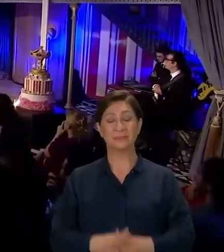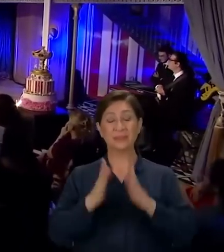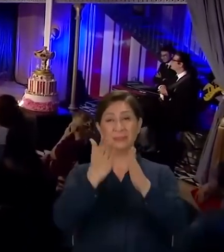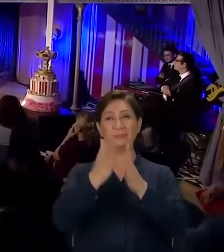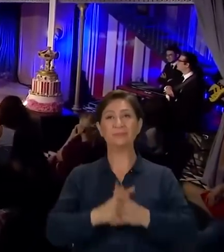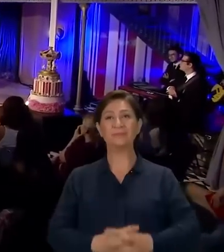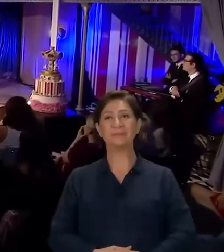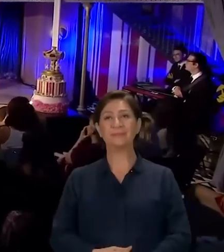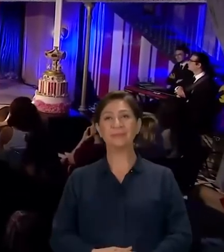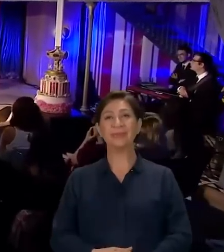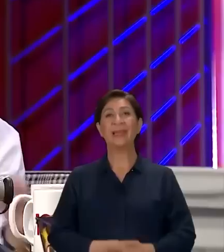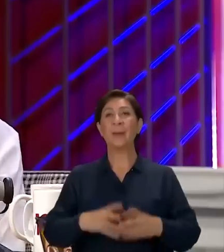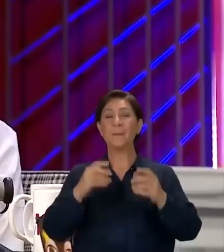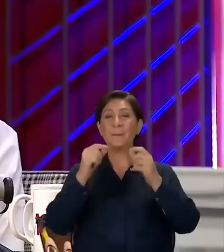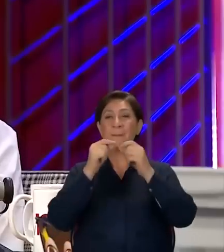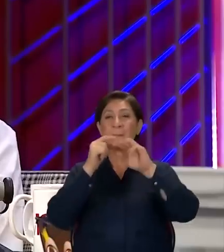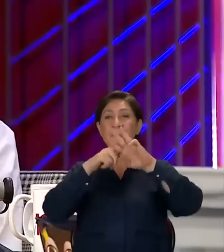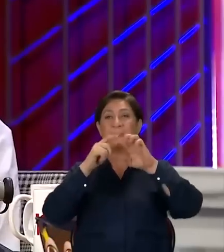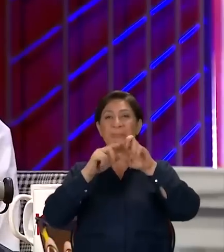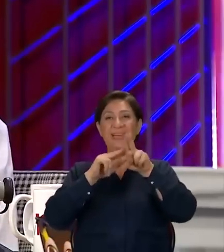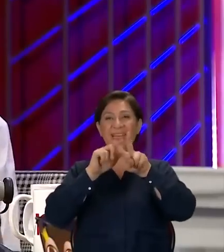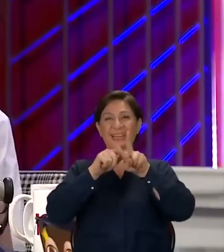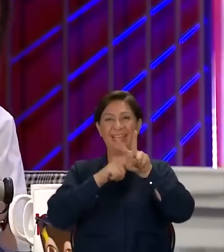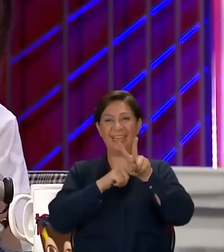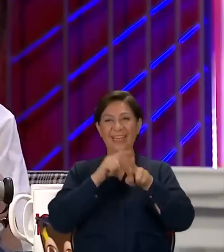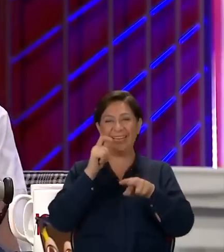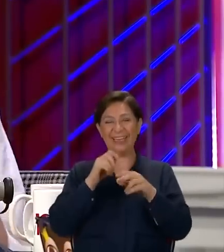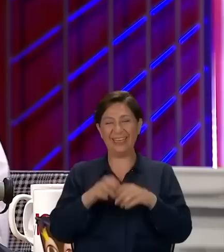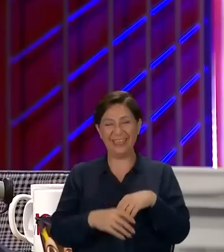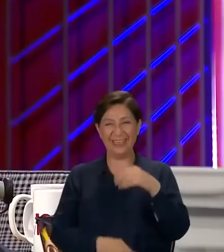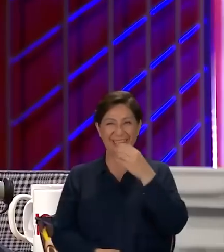Devam. Berkay'ın yaptığı albümde...